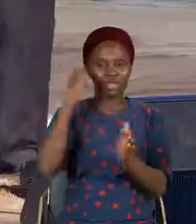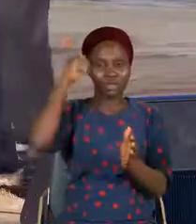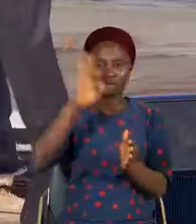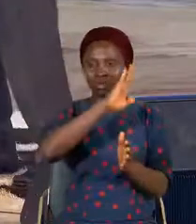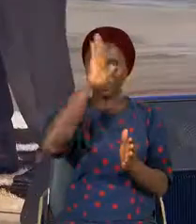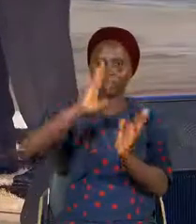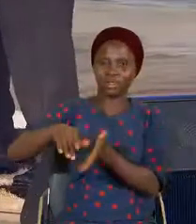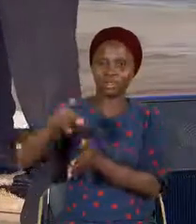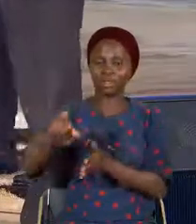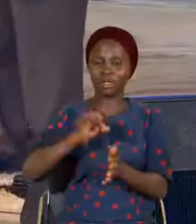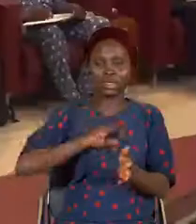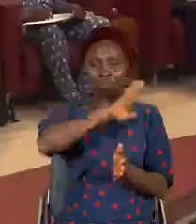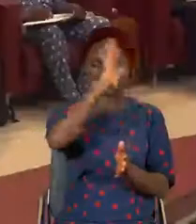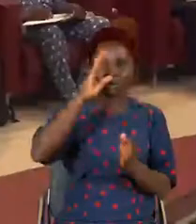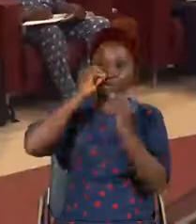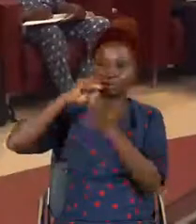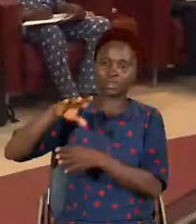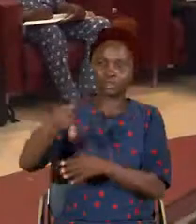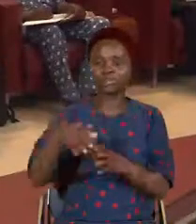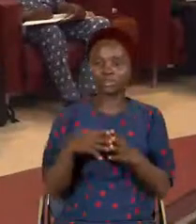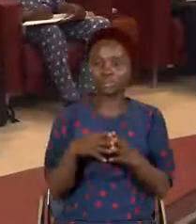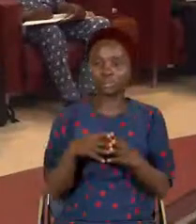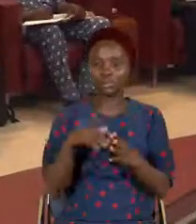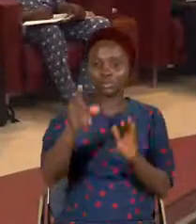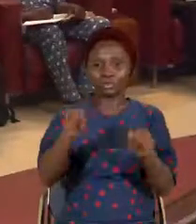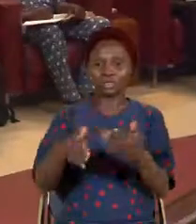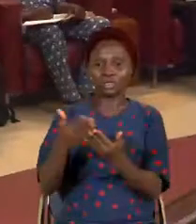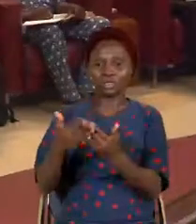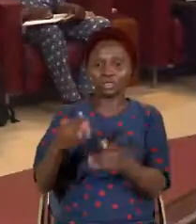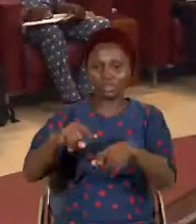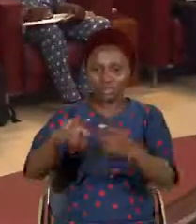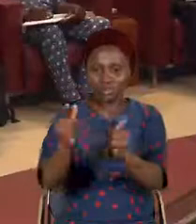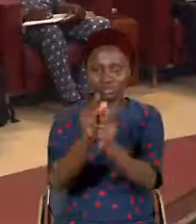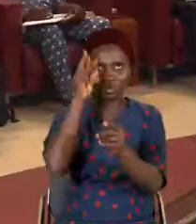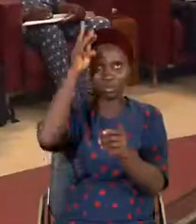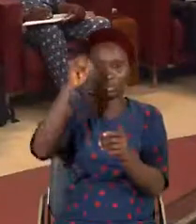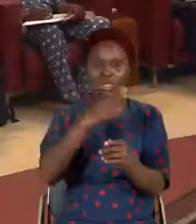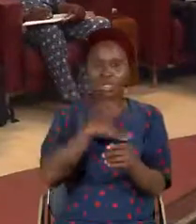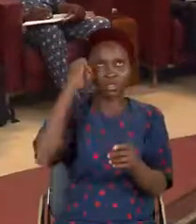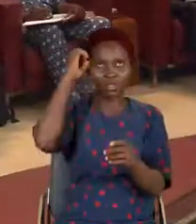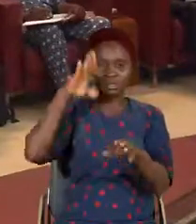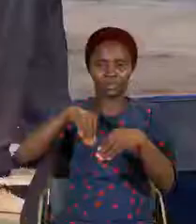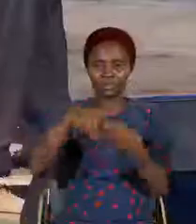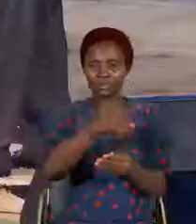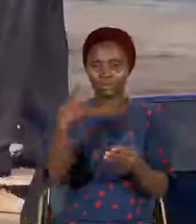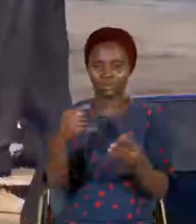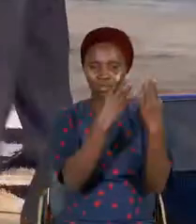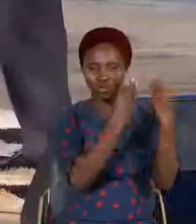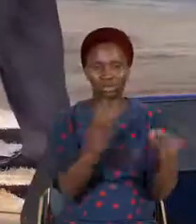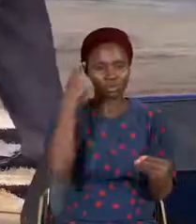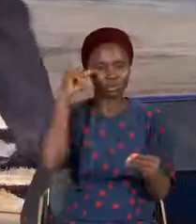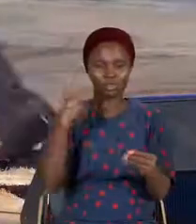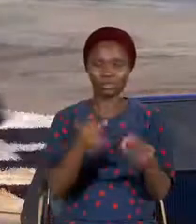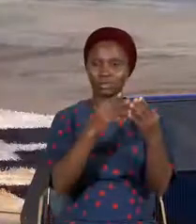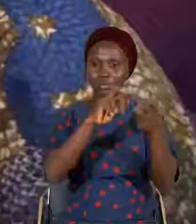ne te délaisserai pas, je ne t'abandonnerai pas. Tu peux facilement te rendre chez lui, te rendre auprès de lui, et il te donnera